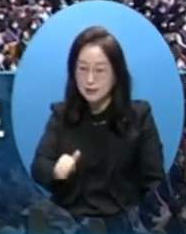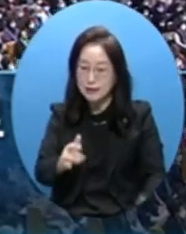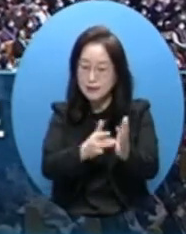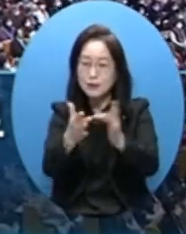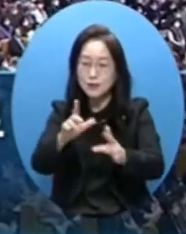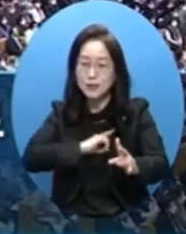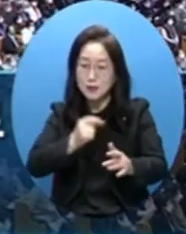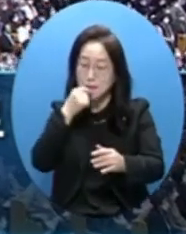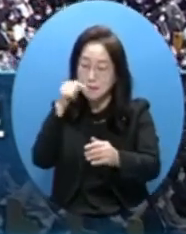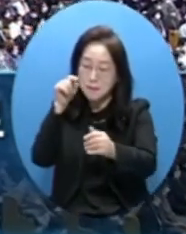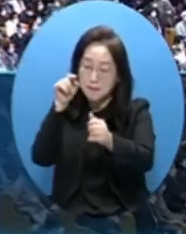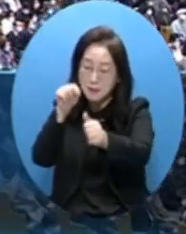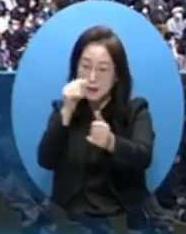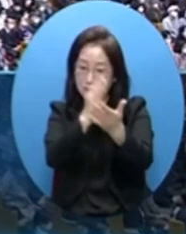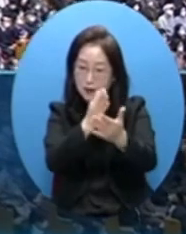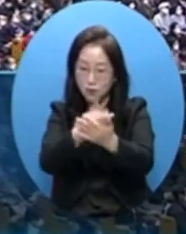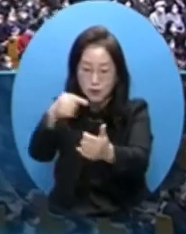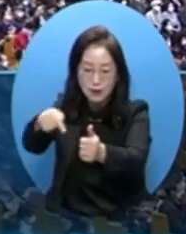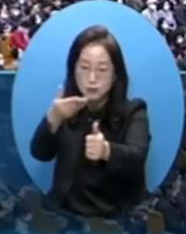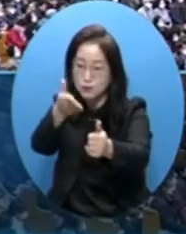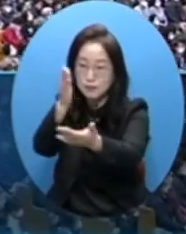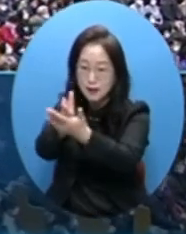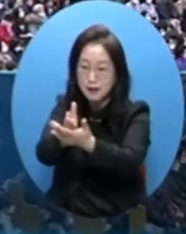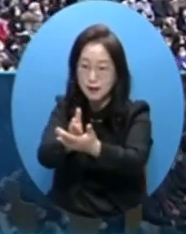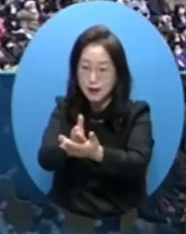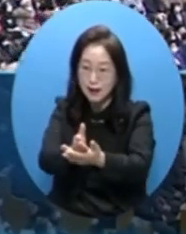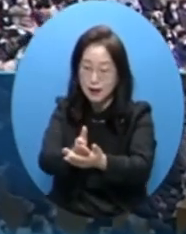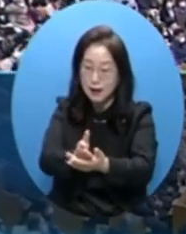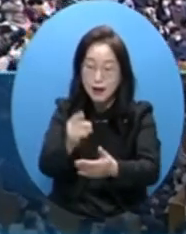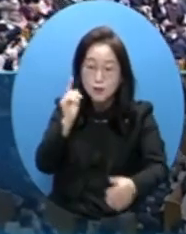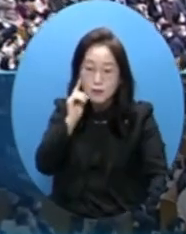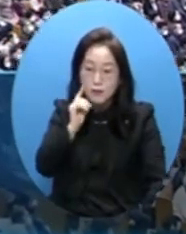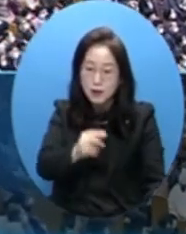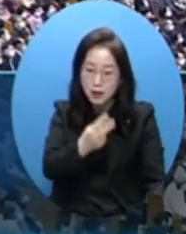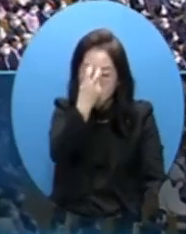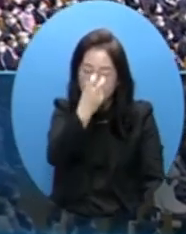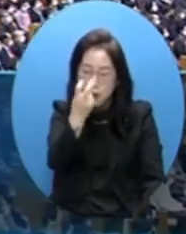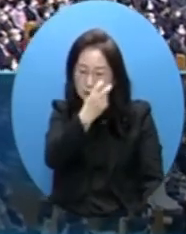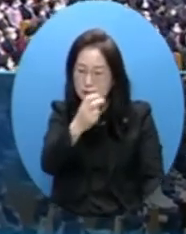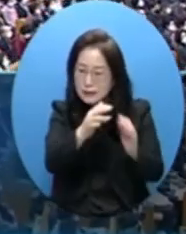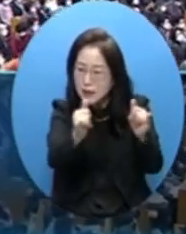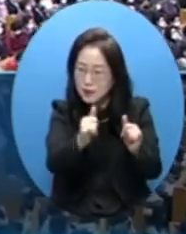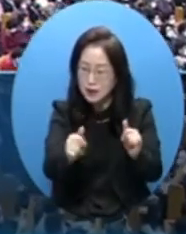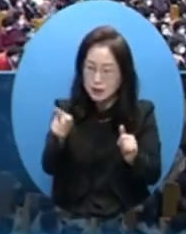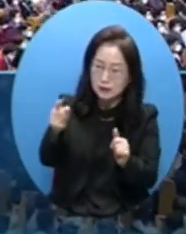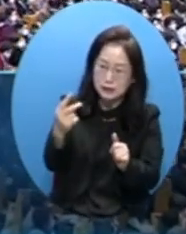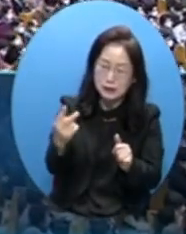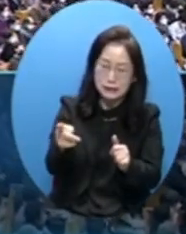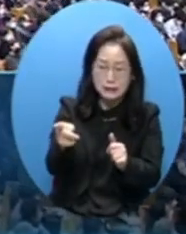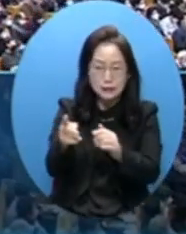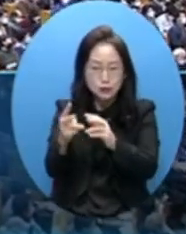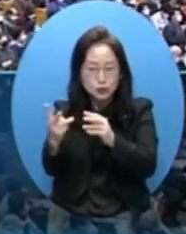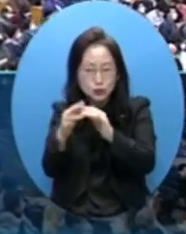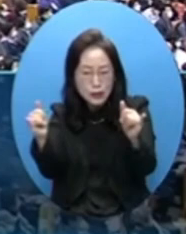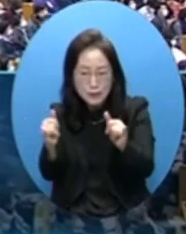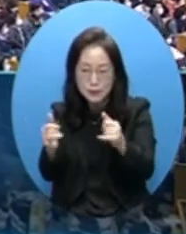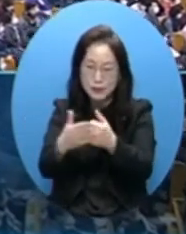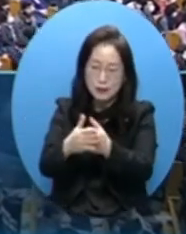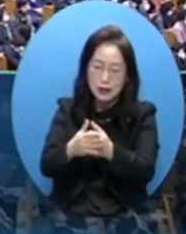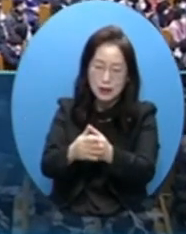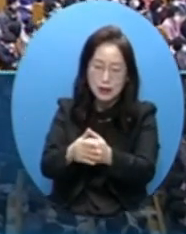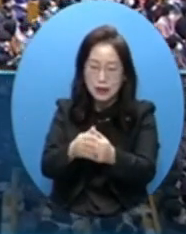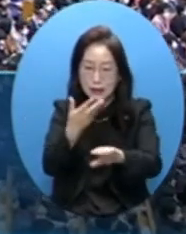말고 가르치지도 말라 하니 관리들이 백성들 때문에 그들을 어떻게 처벌할지 방법을 찾지 못하고 다시 위협하여